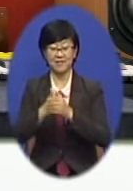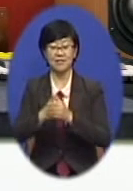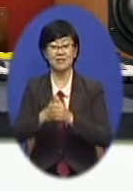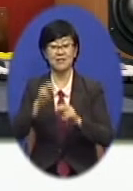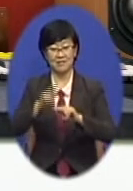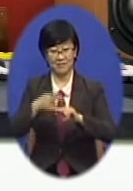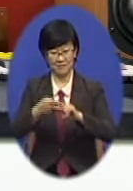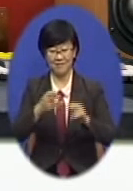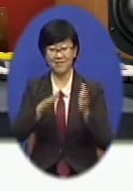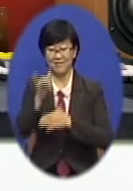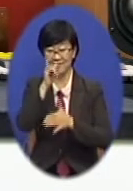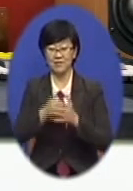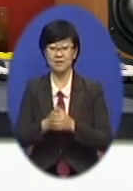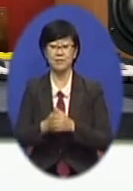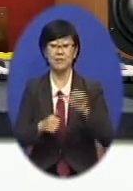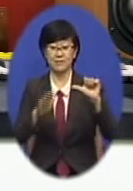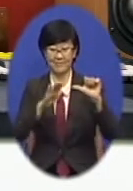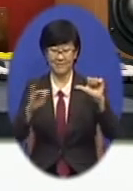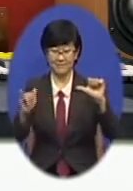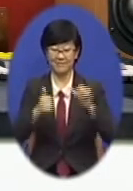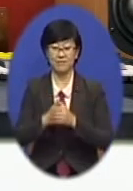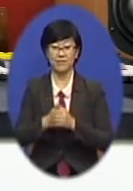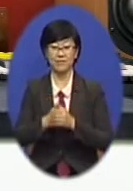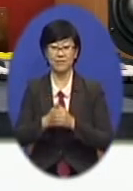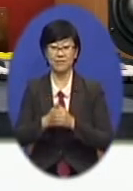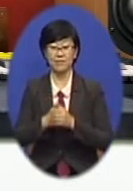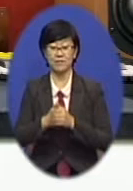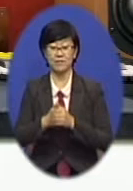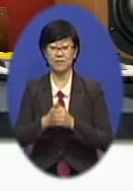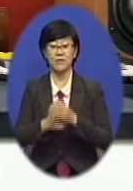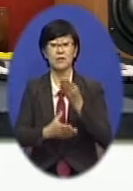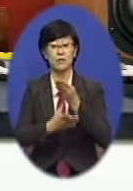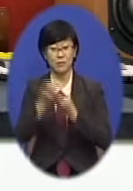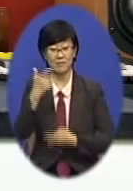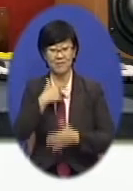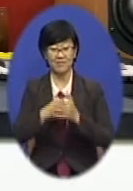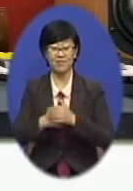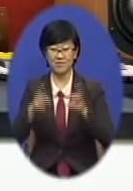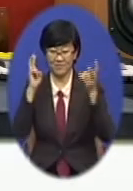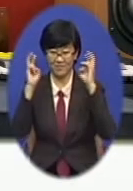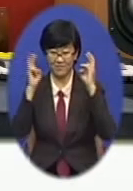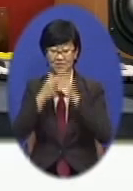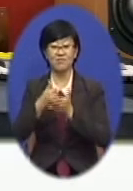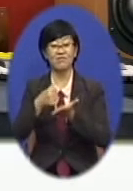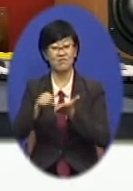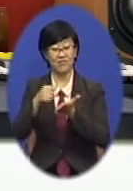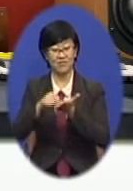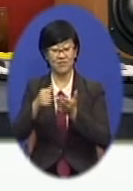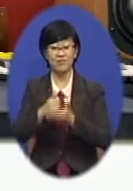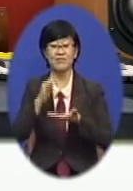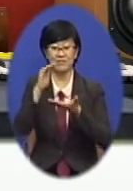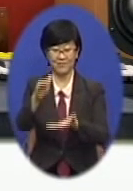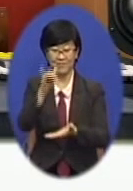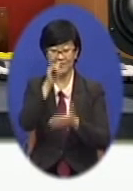선물을 준비를 하고 있습니다. 네. 다섯 분에게, 자, 통일을 염원하는 시스브로 제품에 제품을